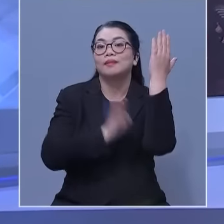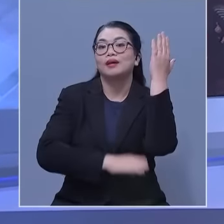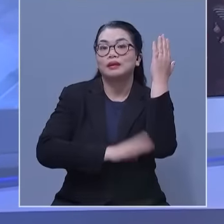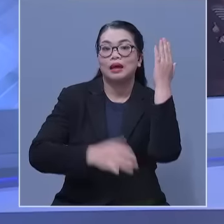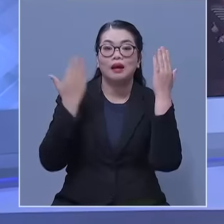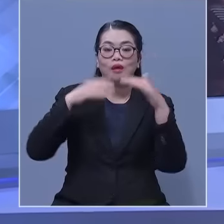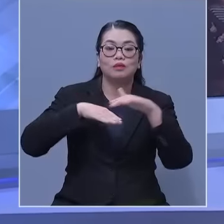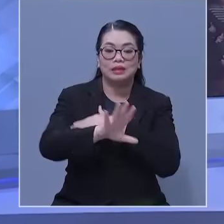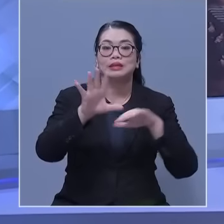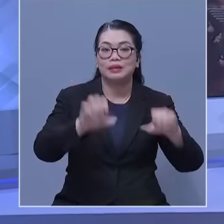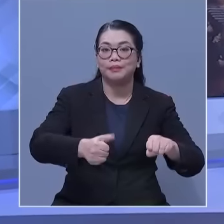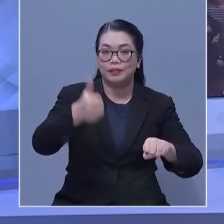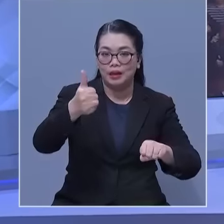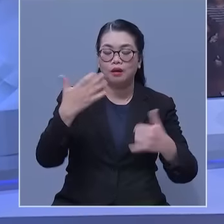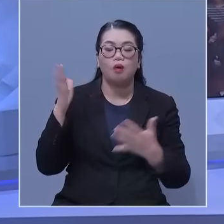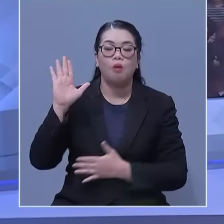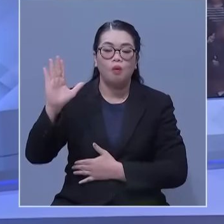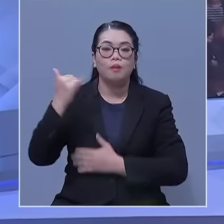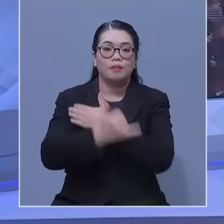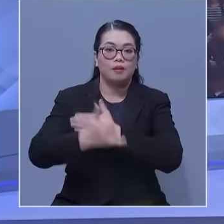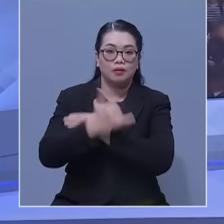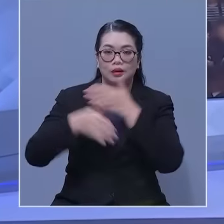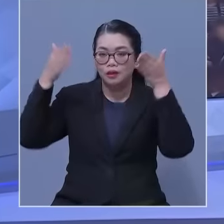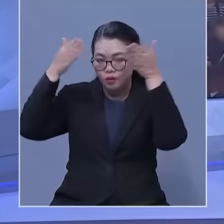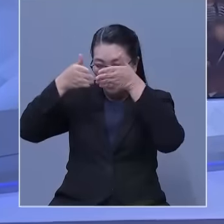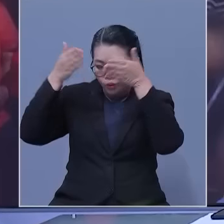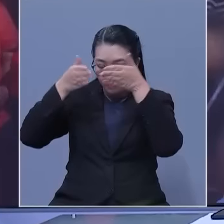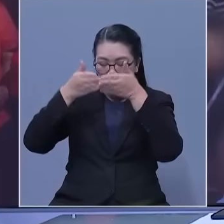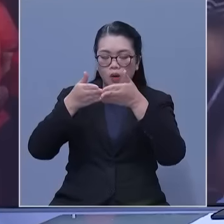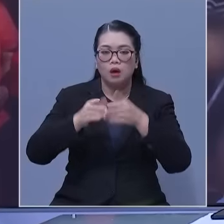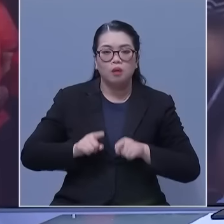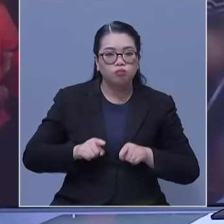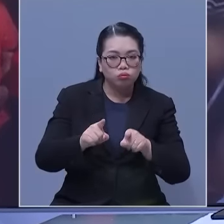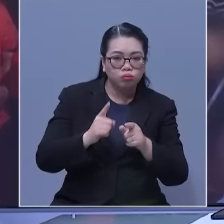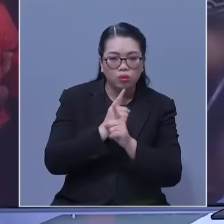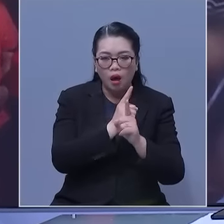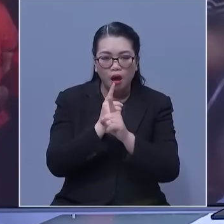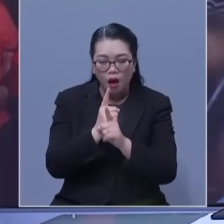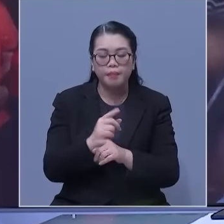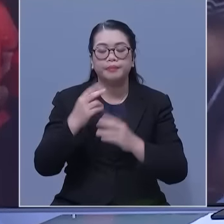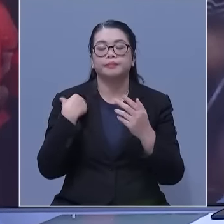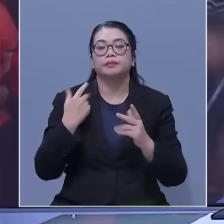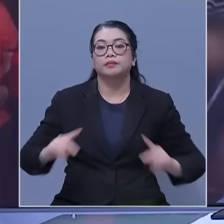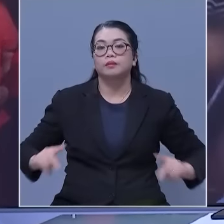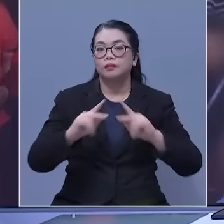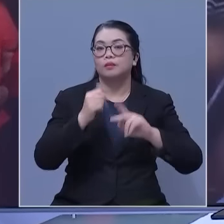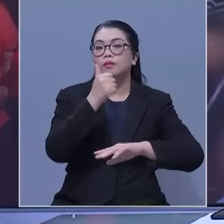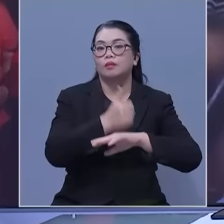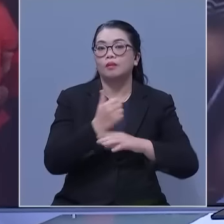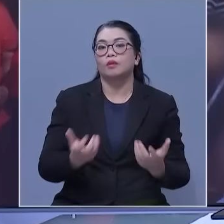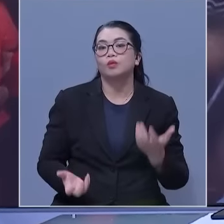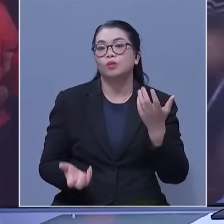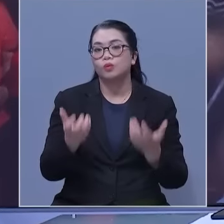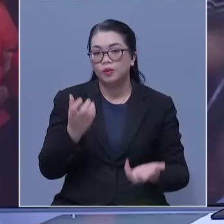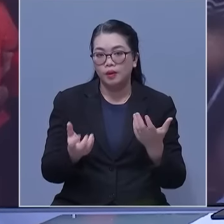อินโดนีเซียและของบ้านเราค่ะเอ่อคนที่ขับเคลื่อนเรื่องนี้ก็จะมีท่านรัฐมนตรียุติธรรมท่านทวีสอดส่องรวม